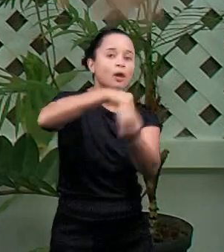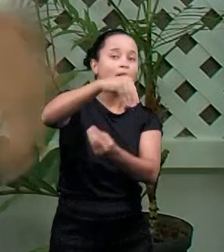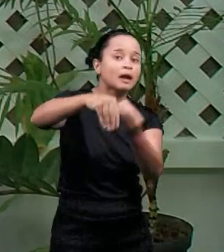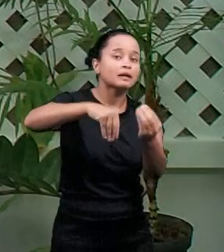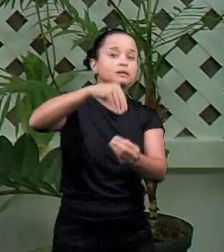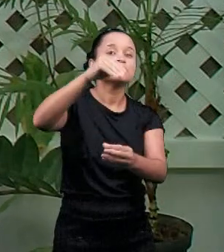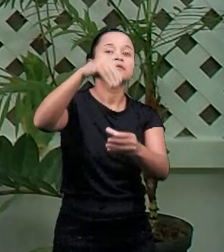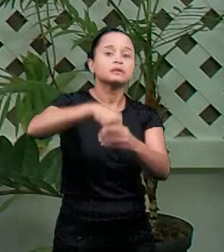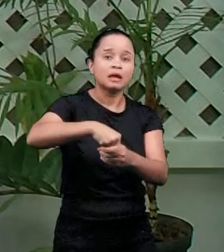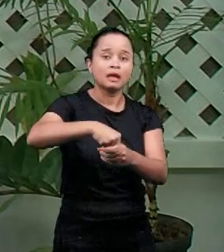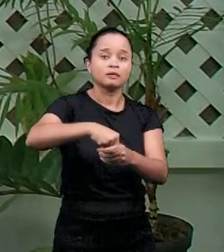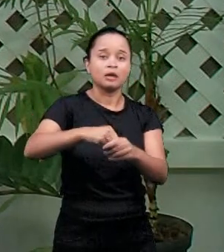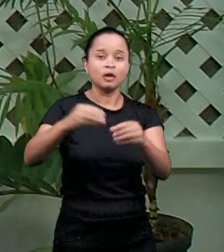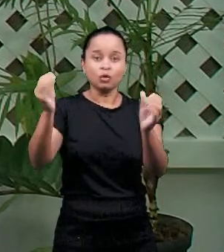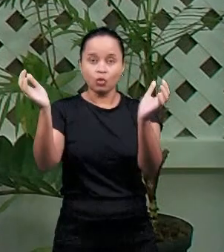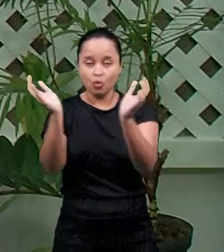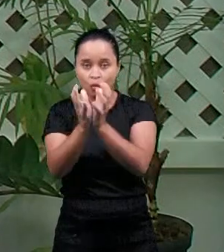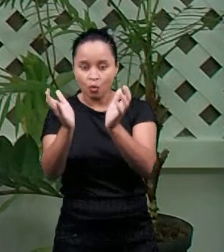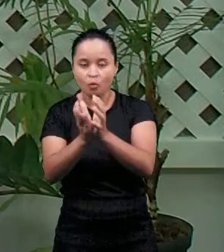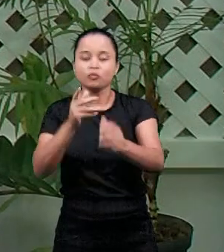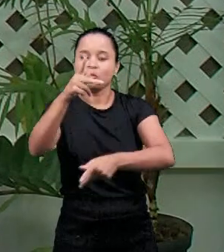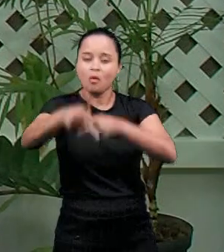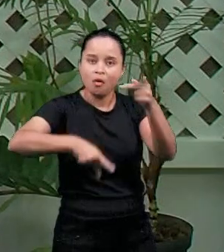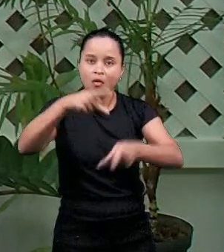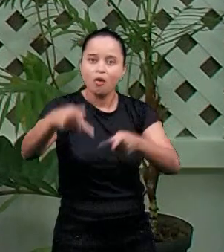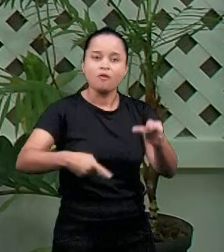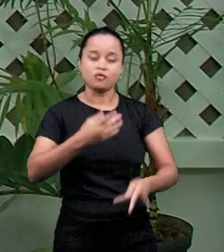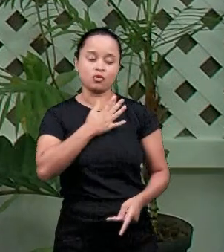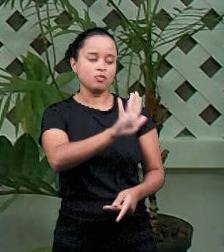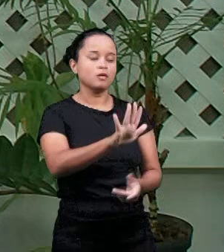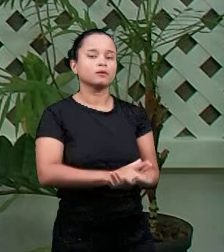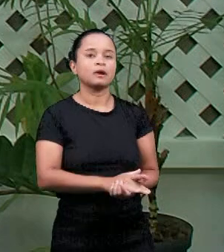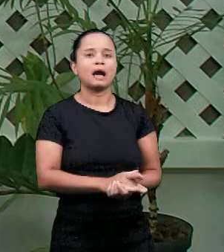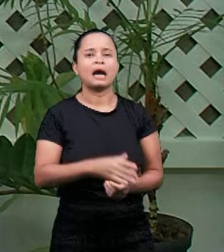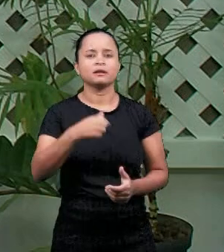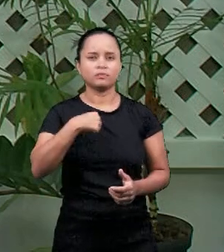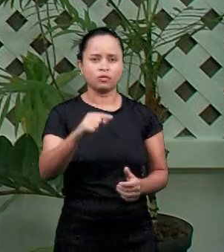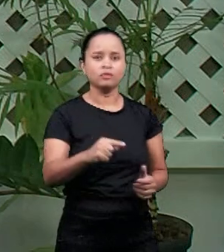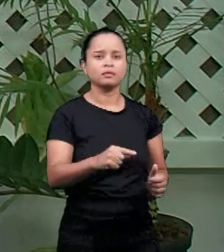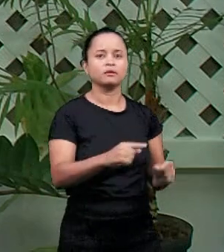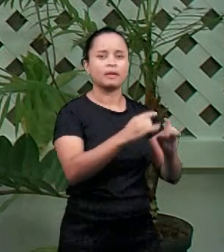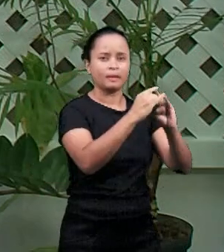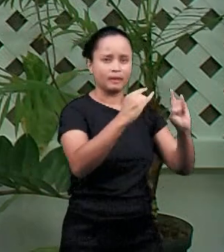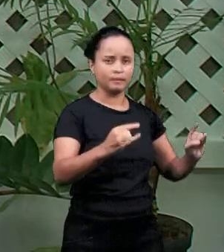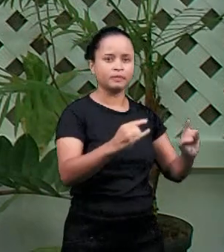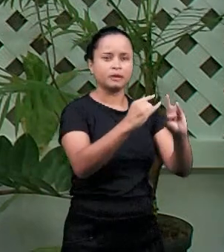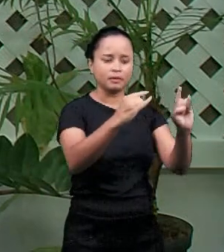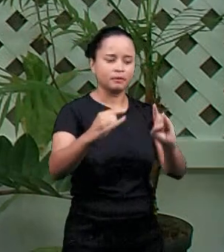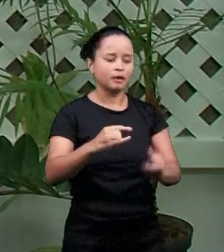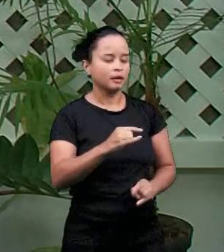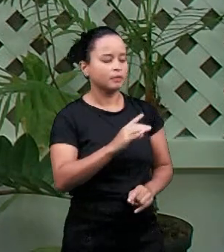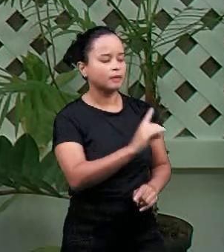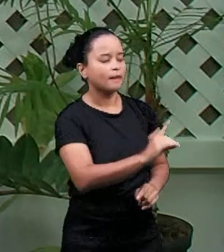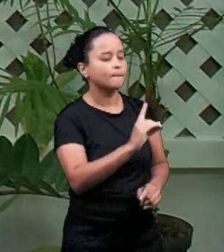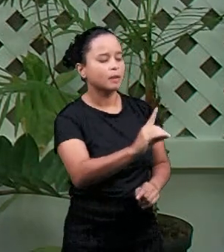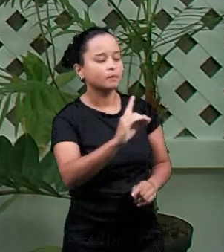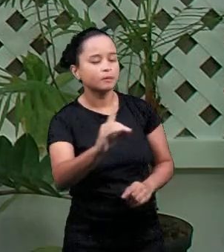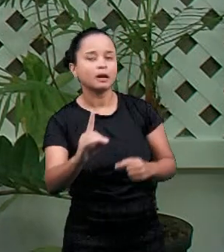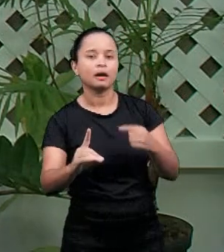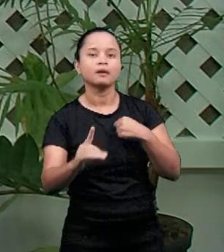du campement qui ne me plaît pas. Ils sont allés, regardez un par un, il y avait la cape